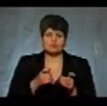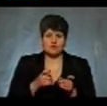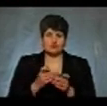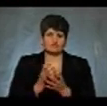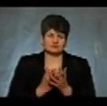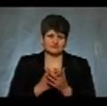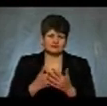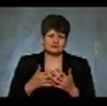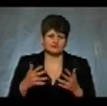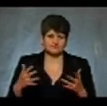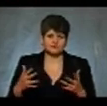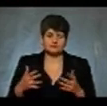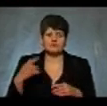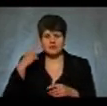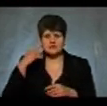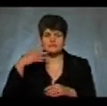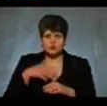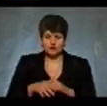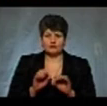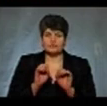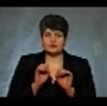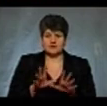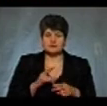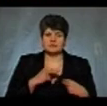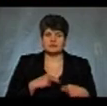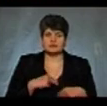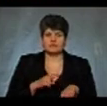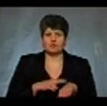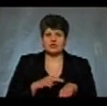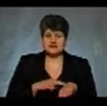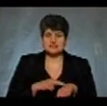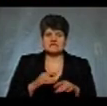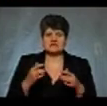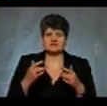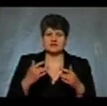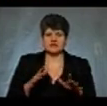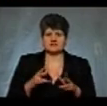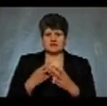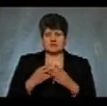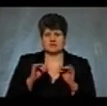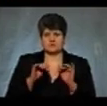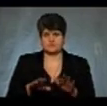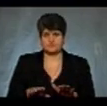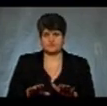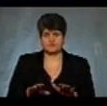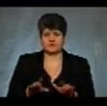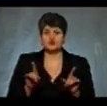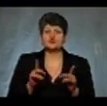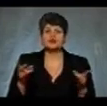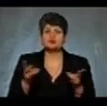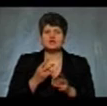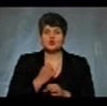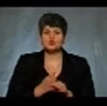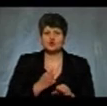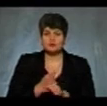боєприпаси, свідомо їх видавши працівникам поліції, звільняються від кримінального провадження. Що необхідно